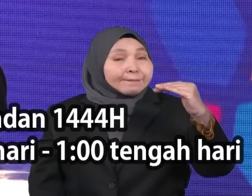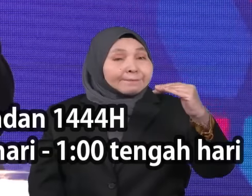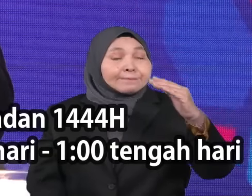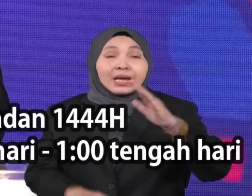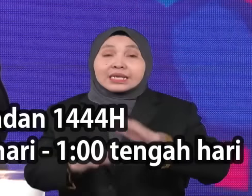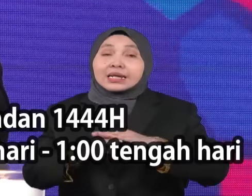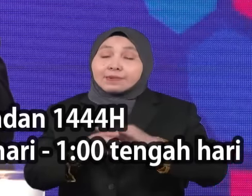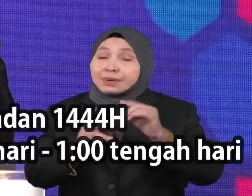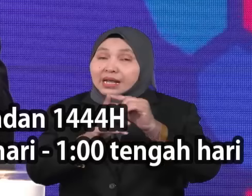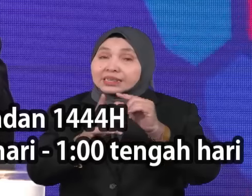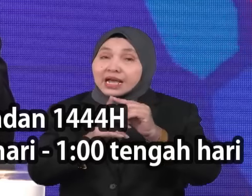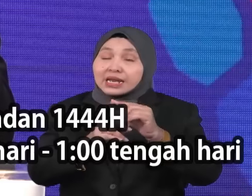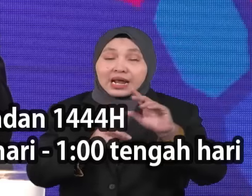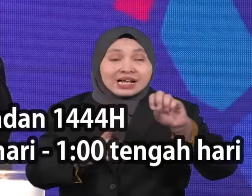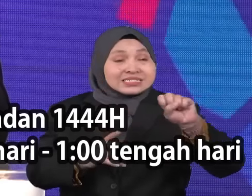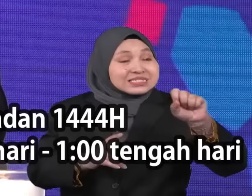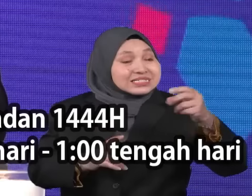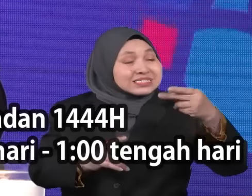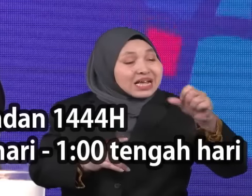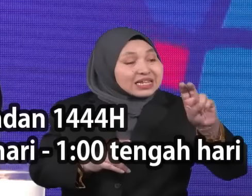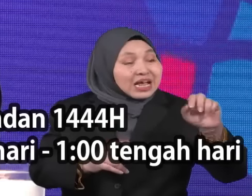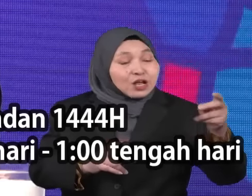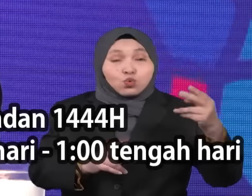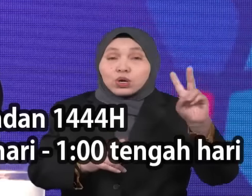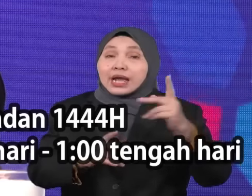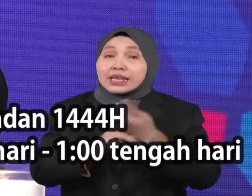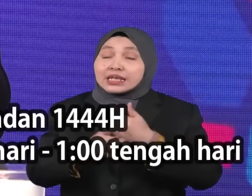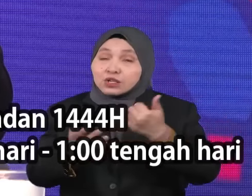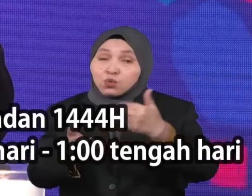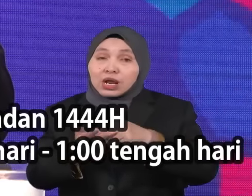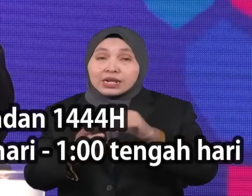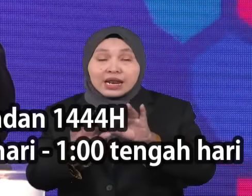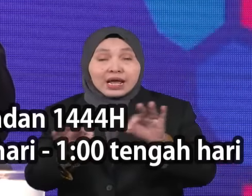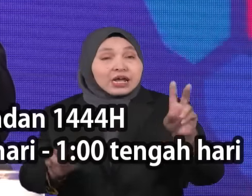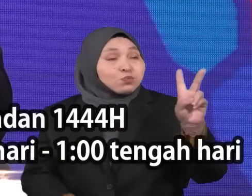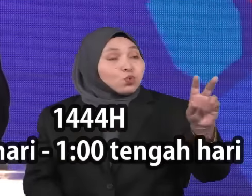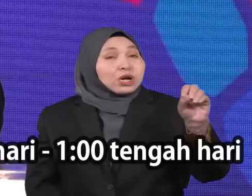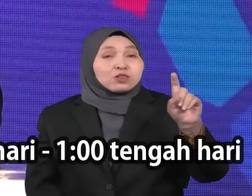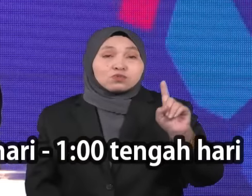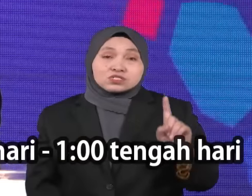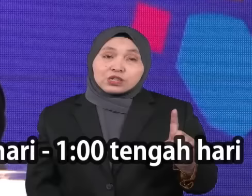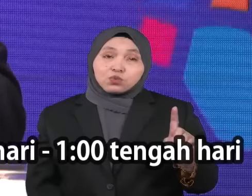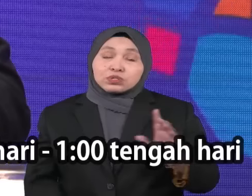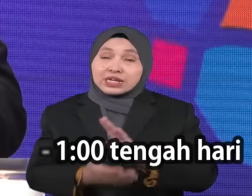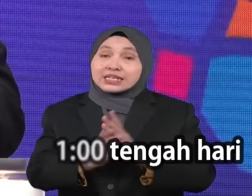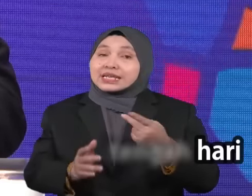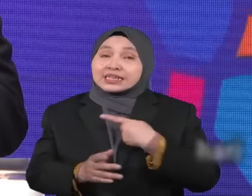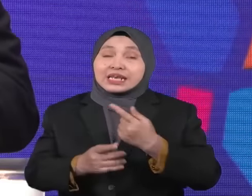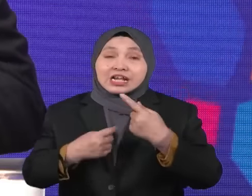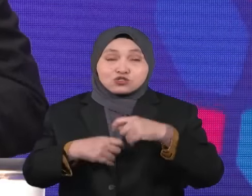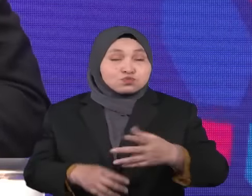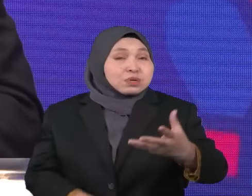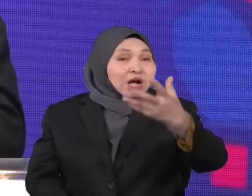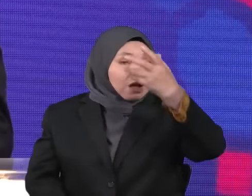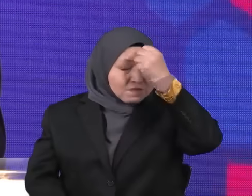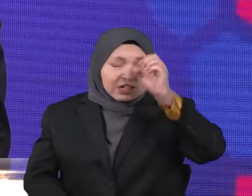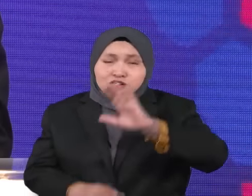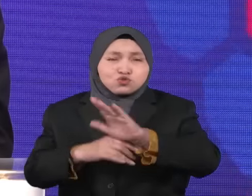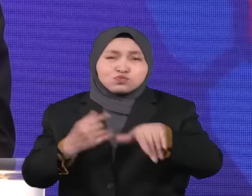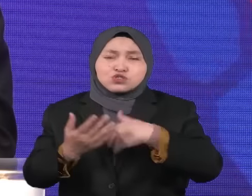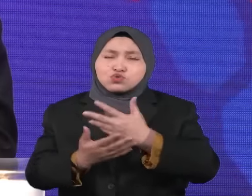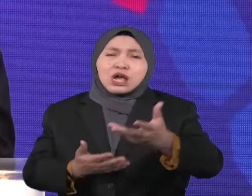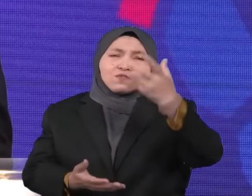kalimah hasanah. 2 kali kita baca, kita ulang dalam ayat yang ke-201. Jadi kita nak cuba hafal. Rasa dah semua dah hafal